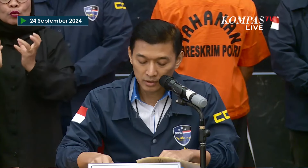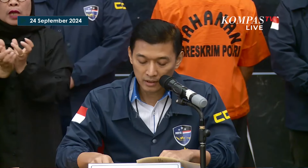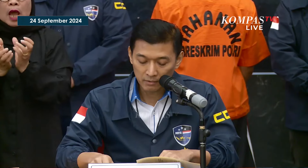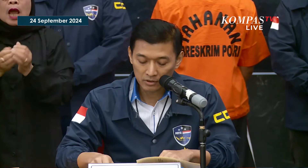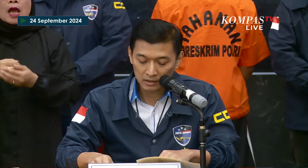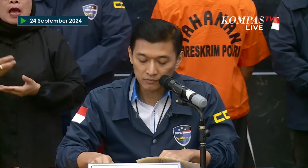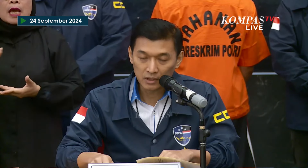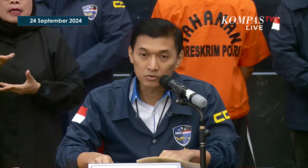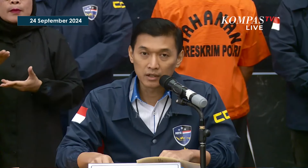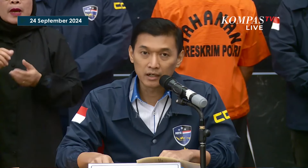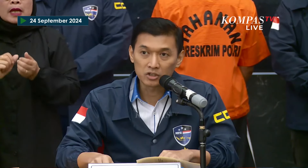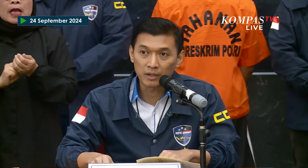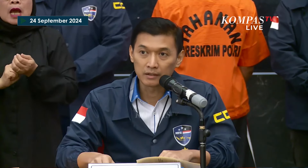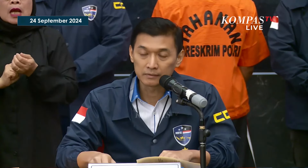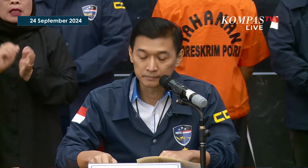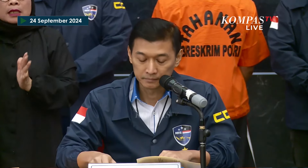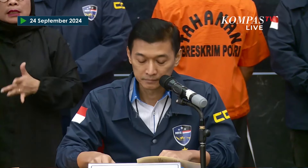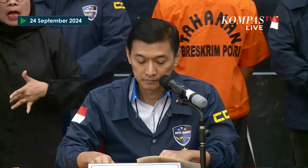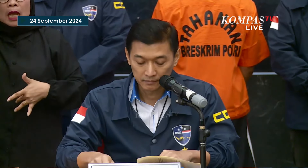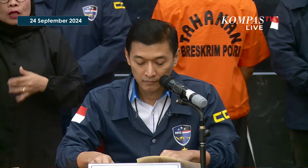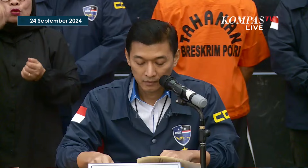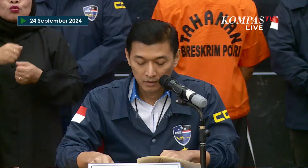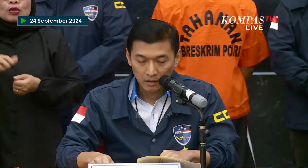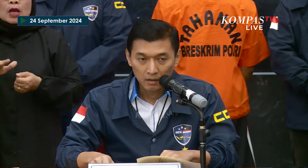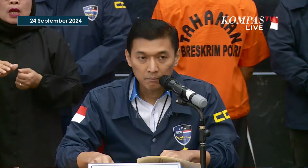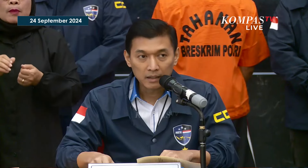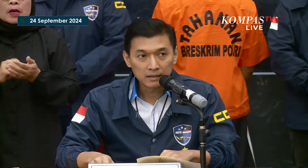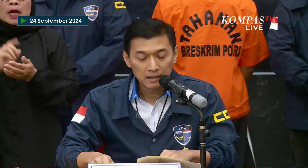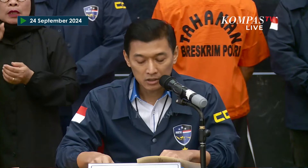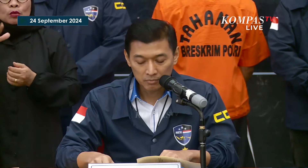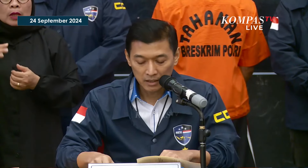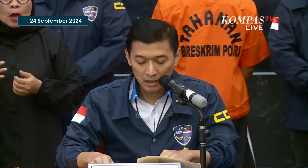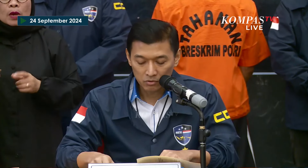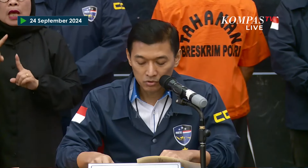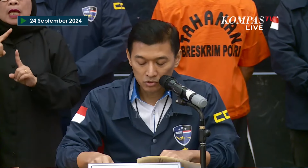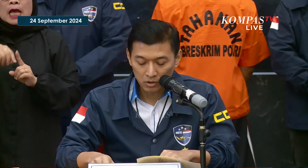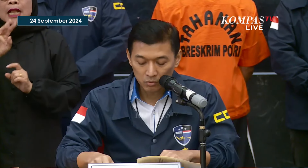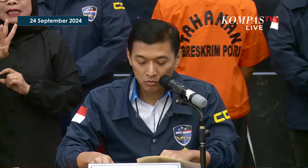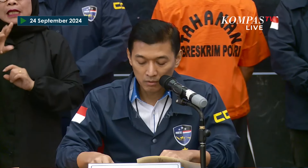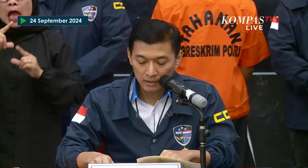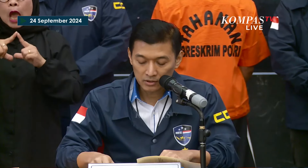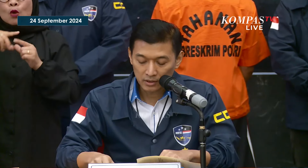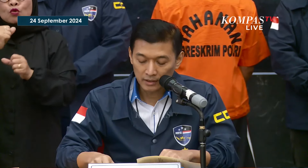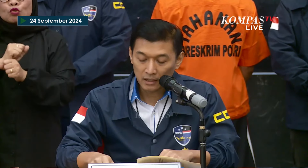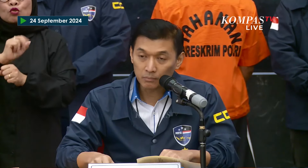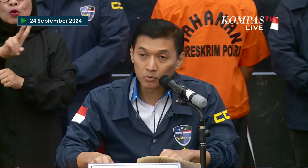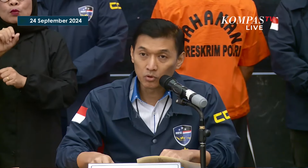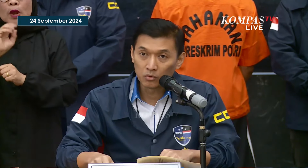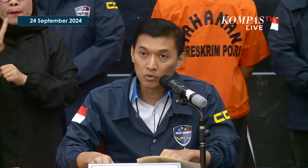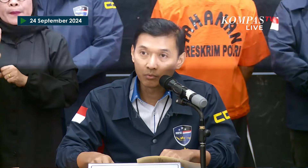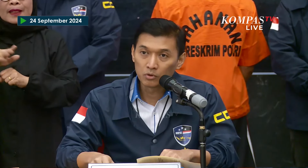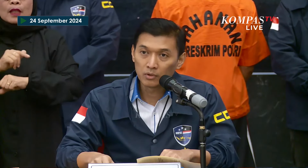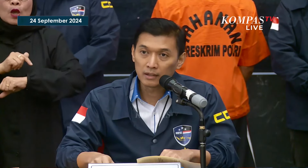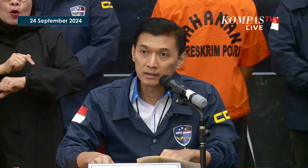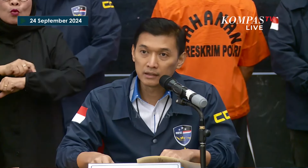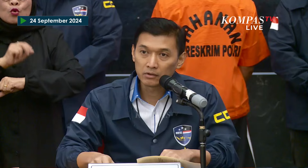ada user yang masih aktif dan sudah expired. Pada tanggal 9 Agustus 2024 sekitar